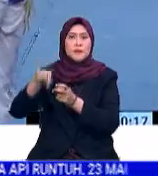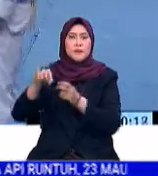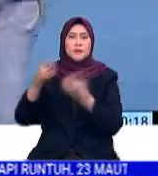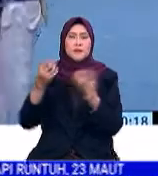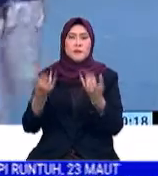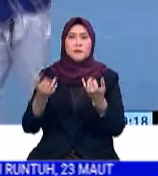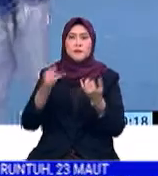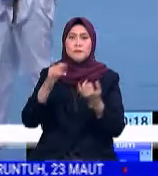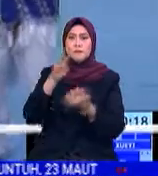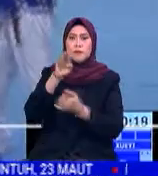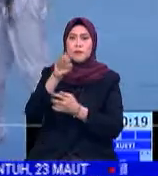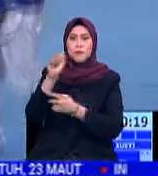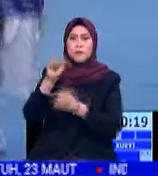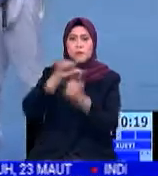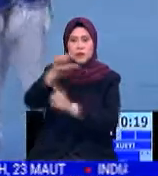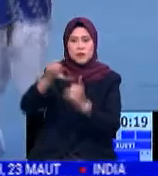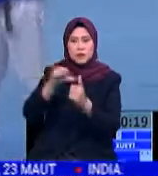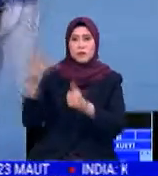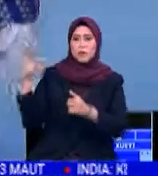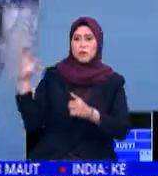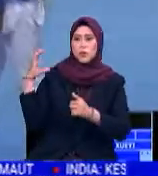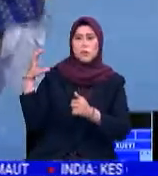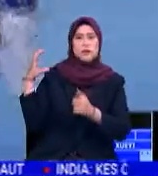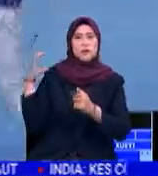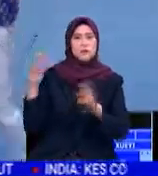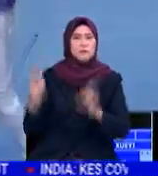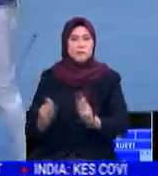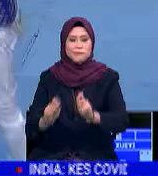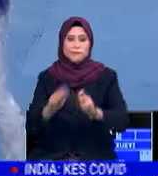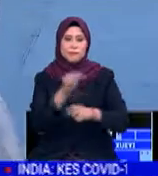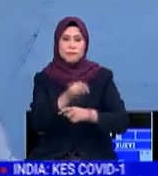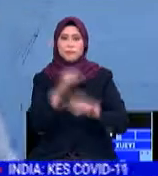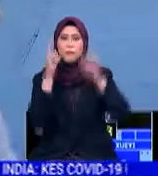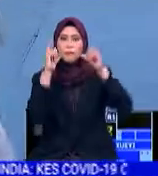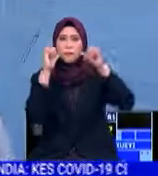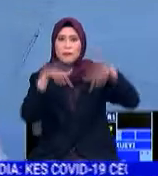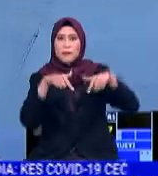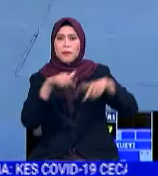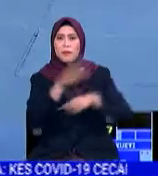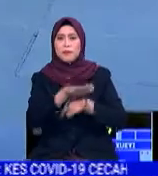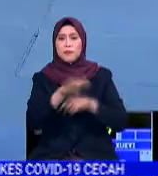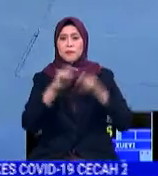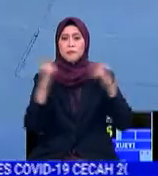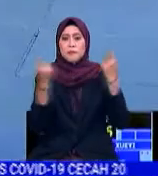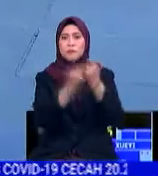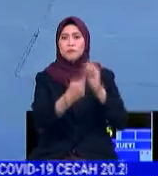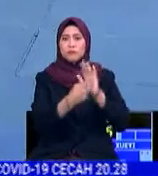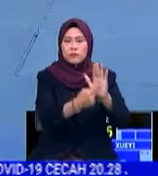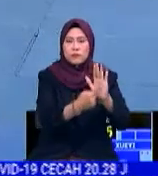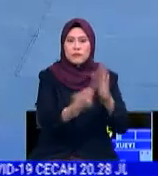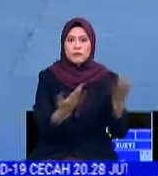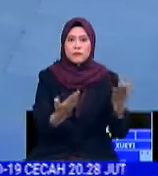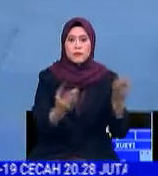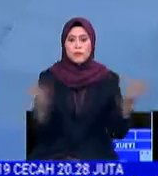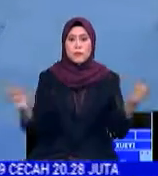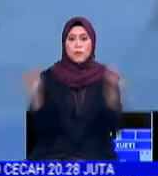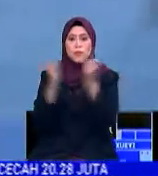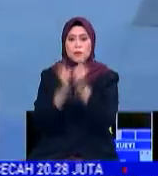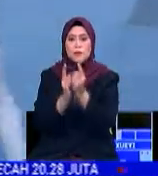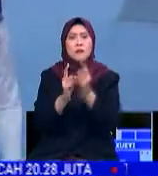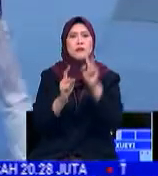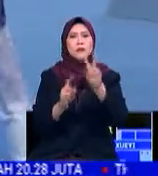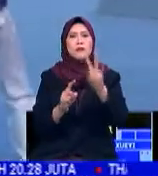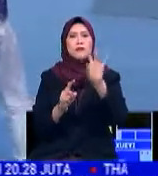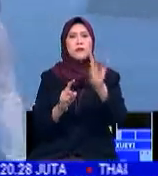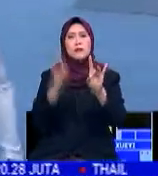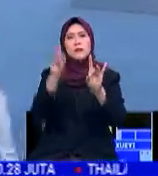atlet wanita itu, jurulatih tersebut telah bertindak memalukan adiknya di depan rakan sepasukan dalam satu perjumpaan pada